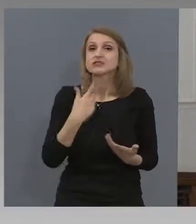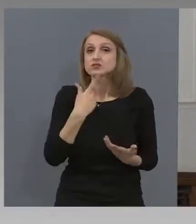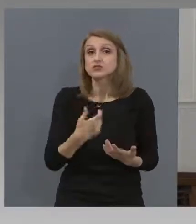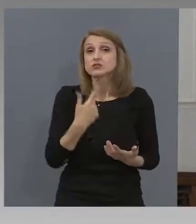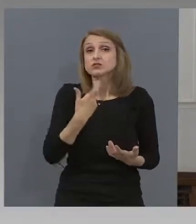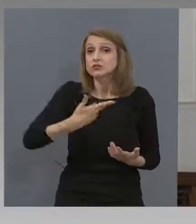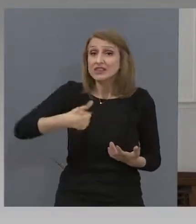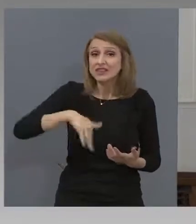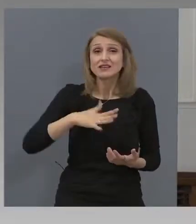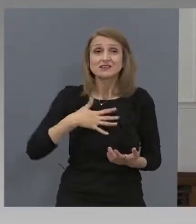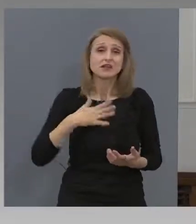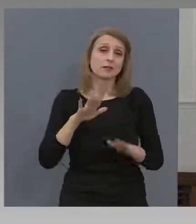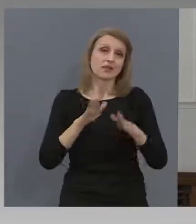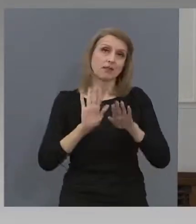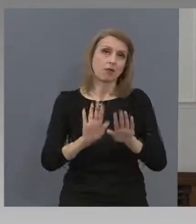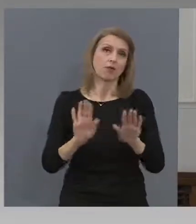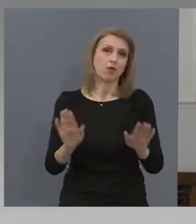помогнем.